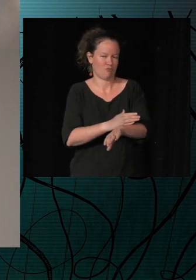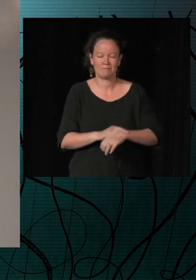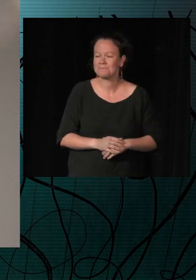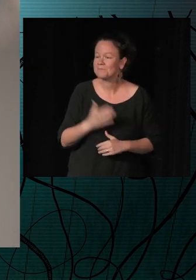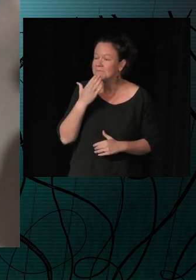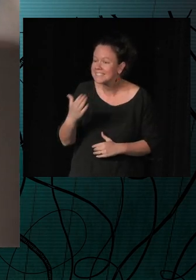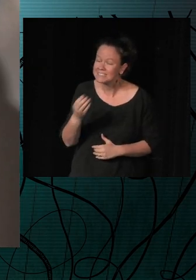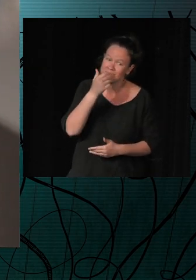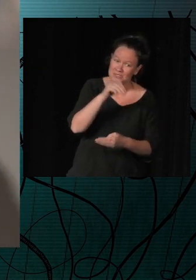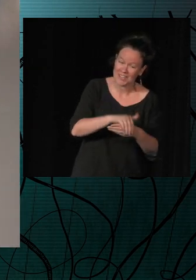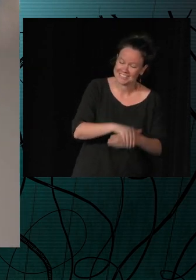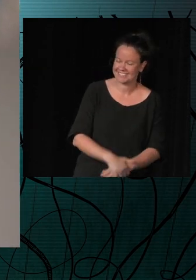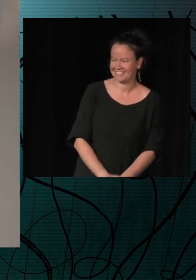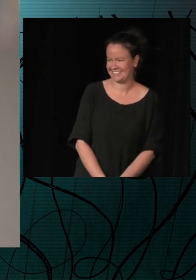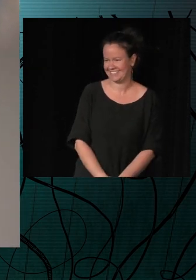soirée